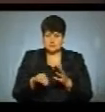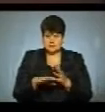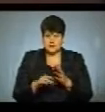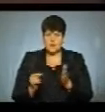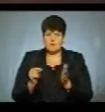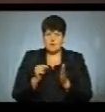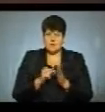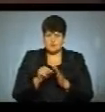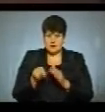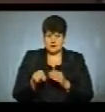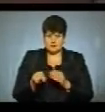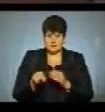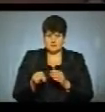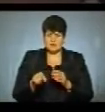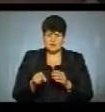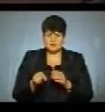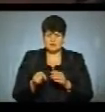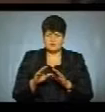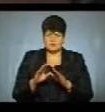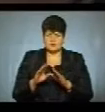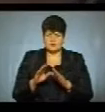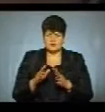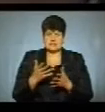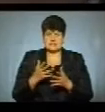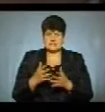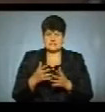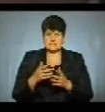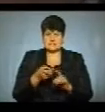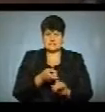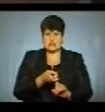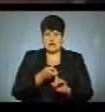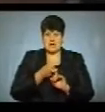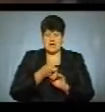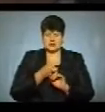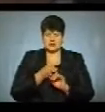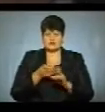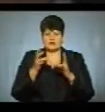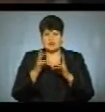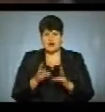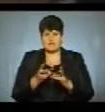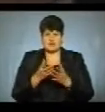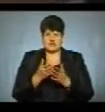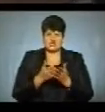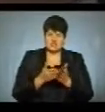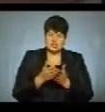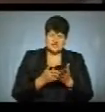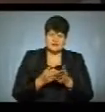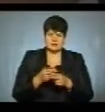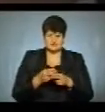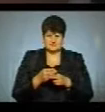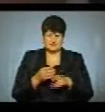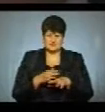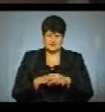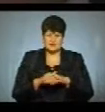збудник у ґрунт і побутовим шляхом проходить зараження через мікротравми шкіри чи через просто травми шкіри.